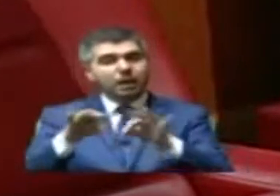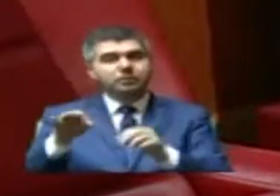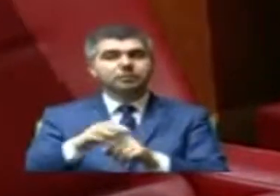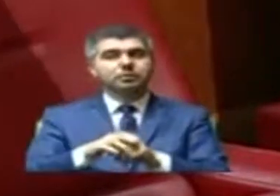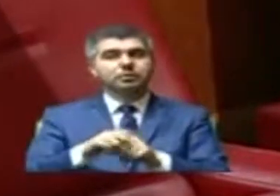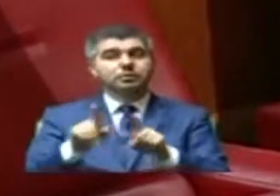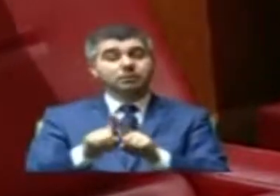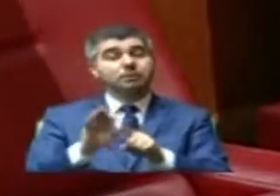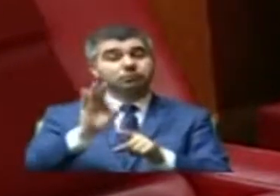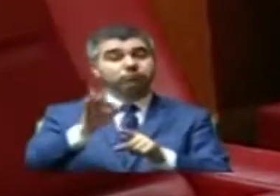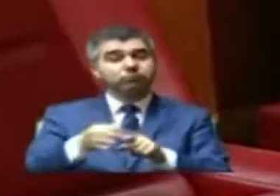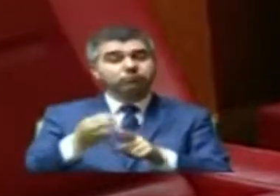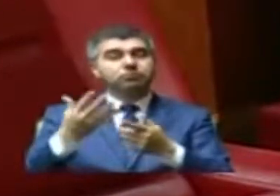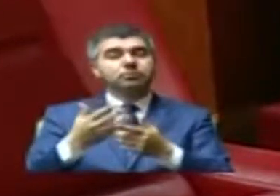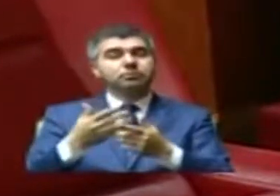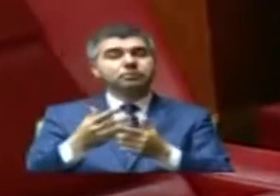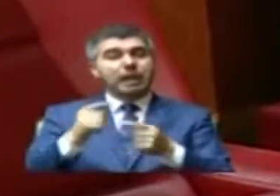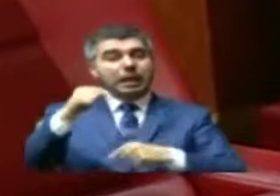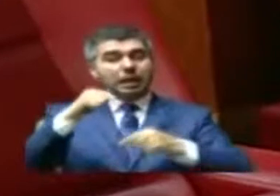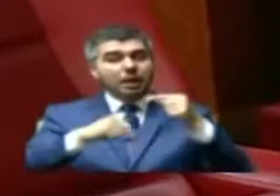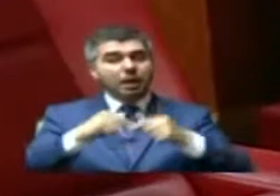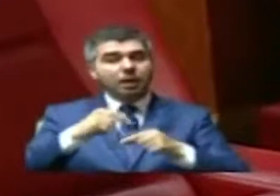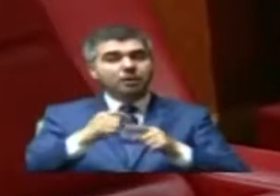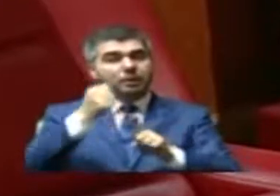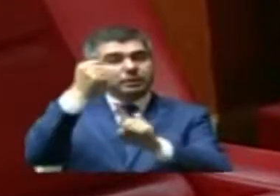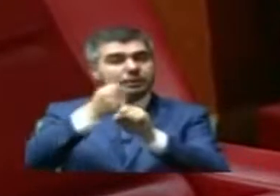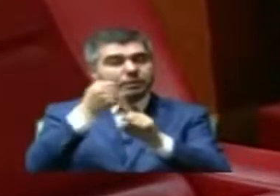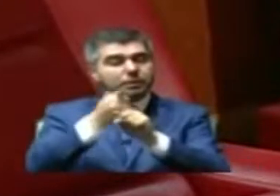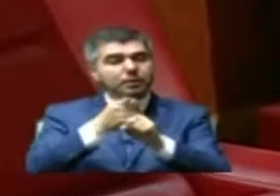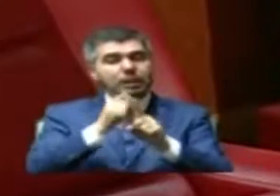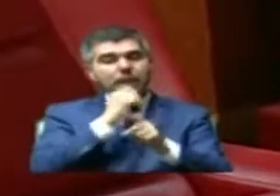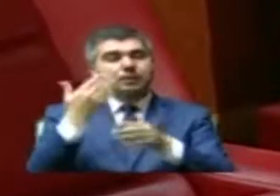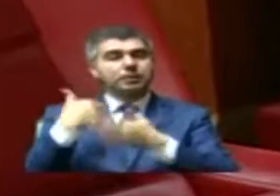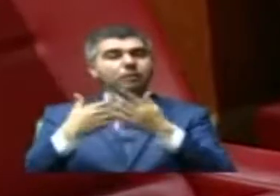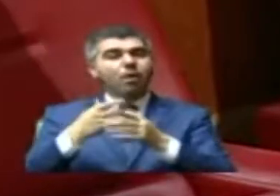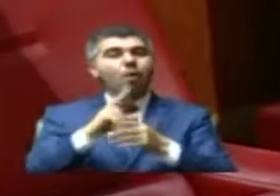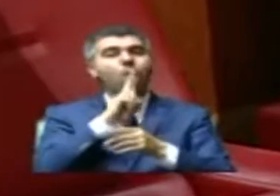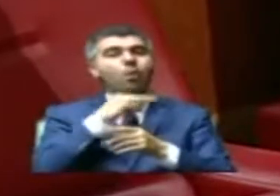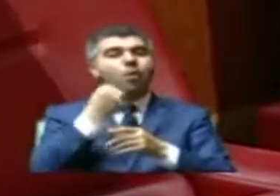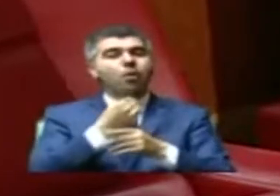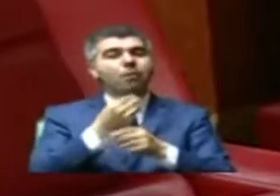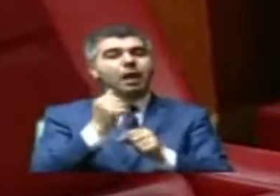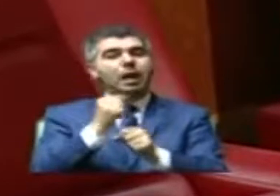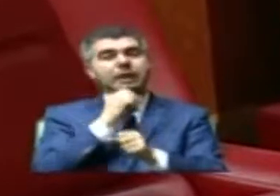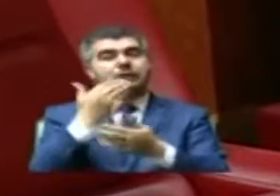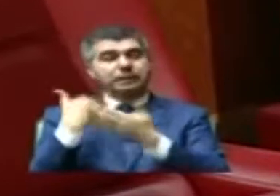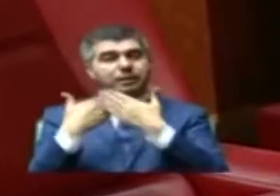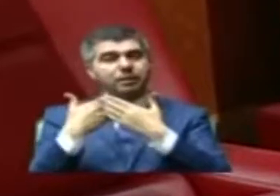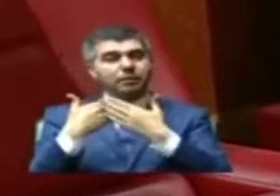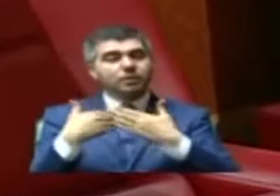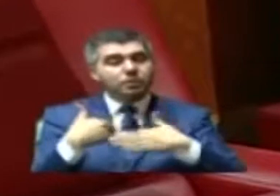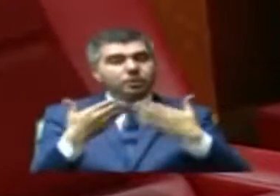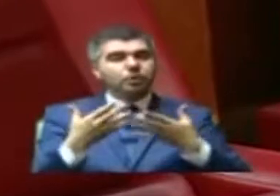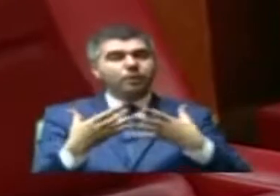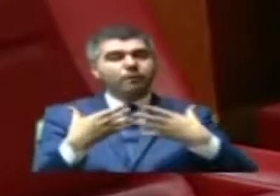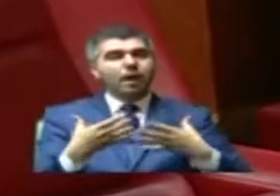في الواقع جزء منها نستمر على ما كانت عليه الحكومة السابقة، وجزء آخر فيه كثير من